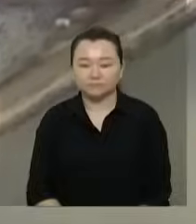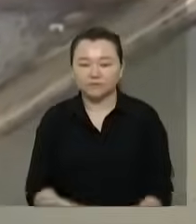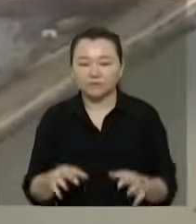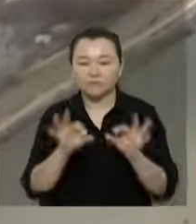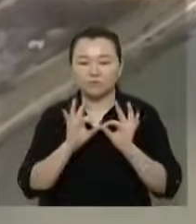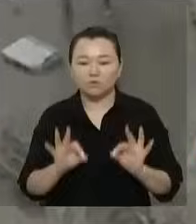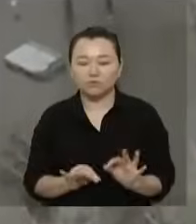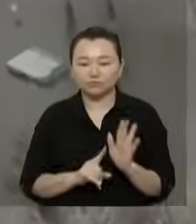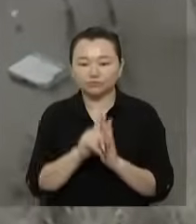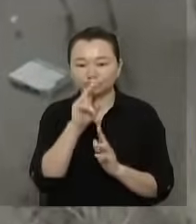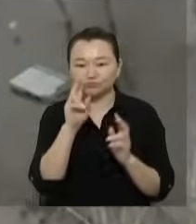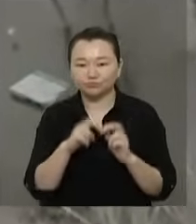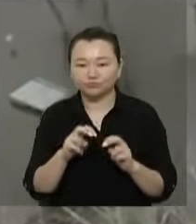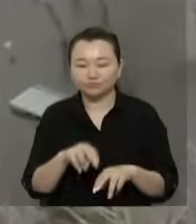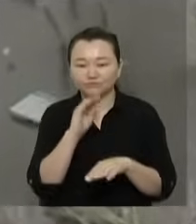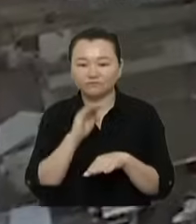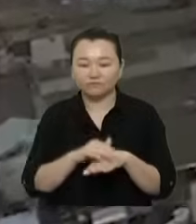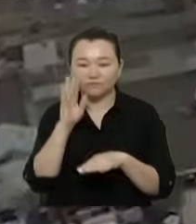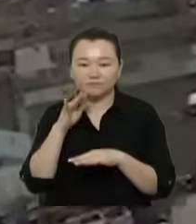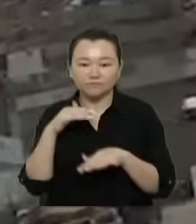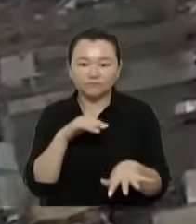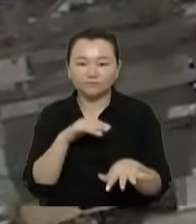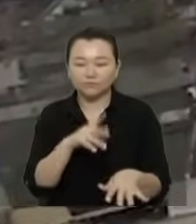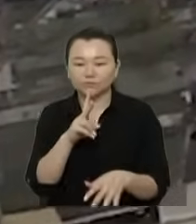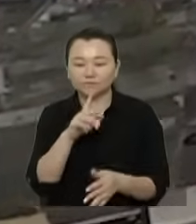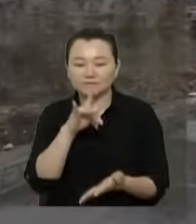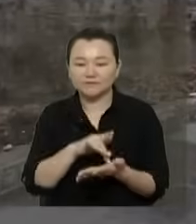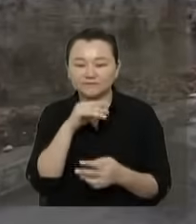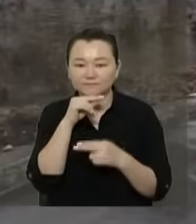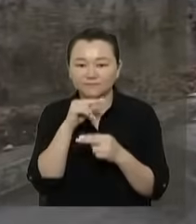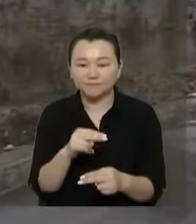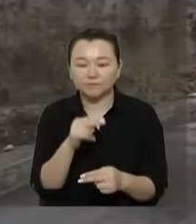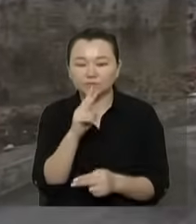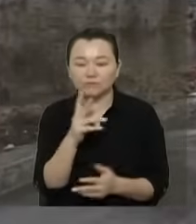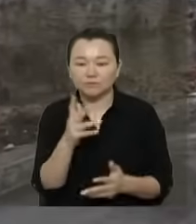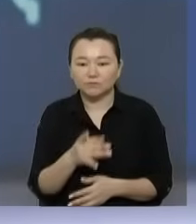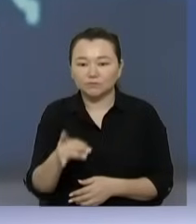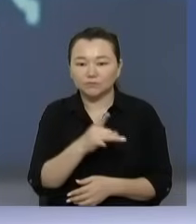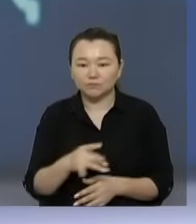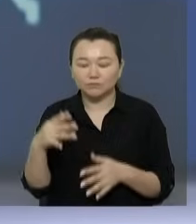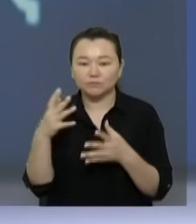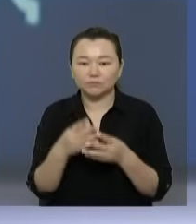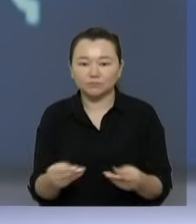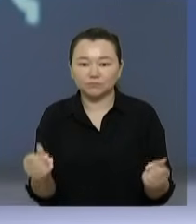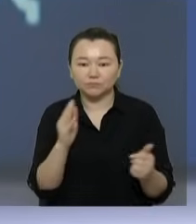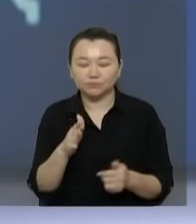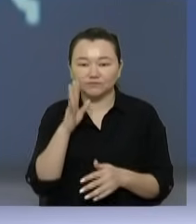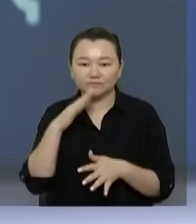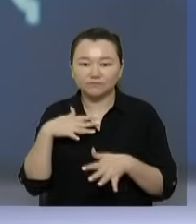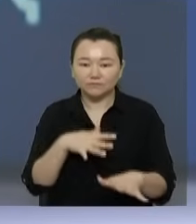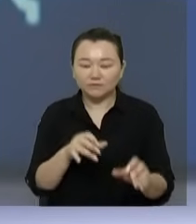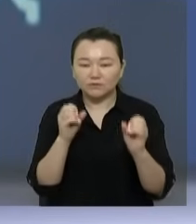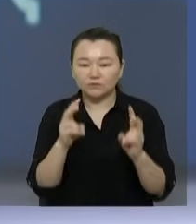Прокуратура начала проверку по факту паводков. Кто в центре внимания? В каких регионах миновал пик? Угроз подтопления с